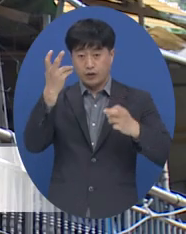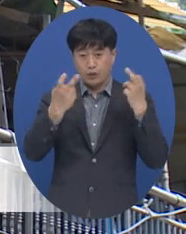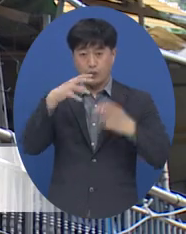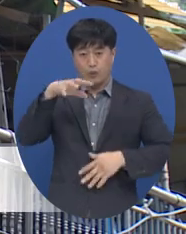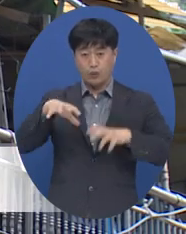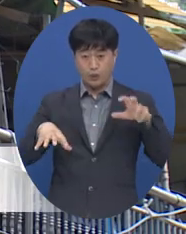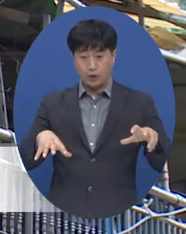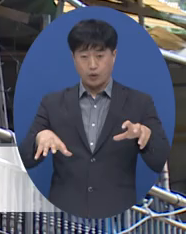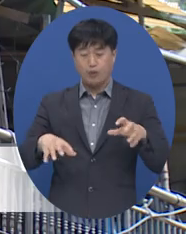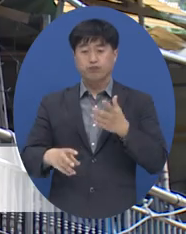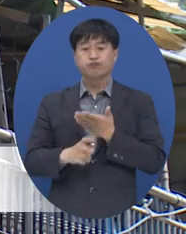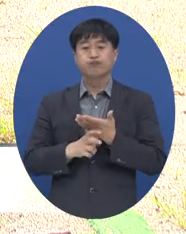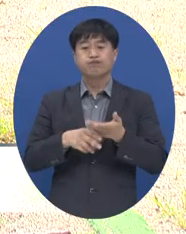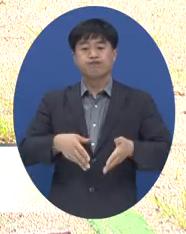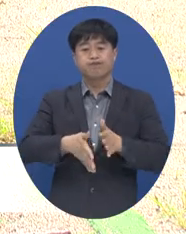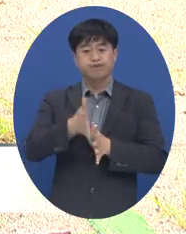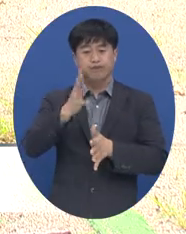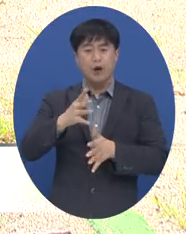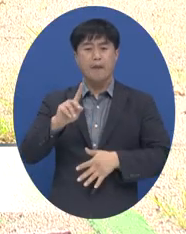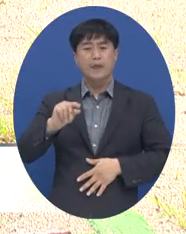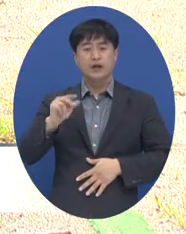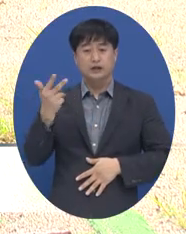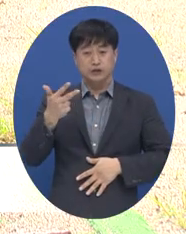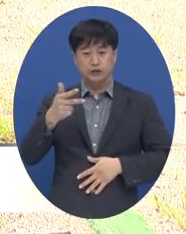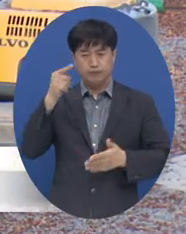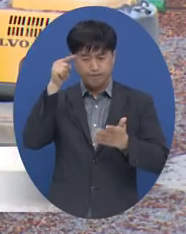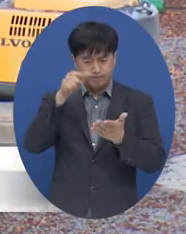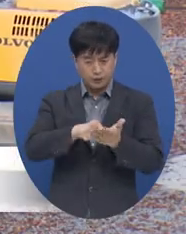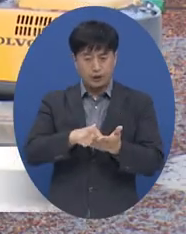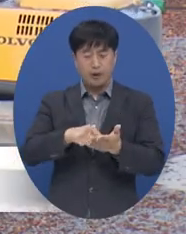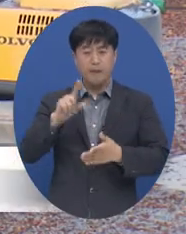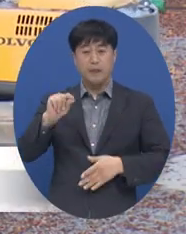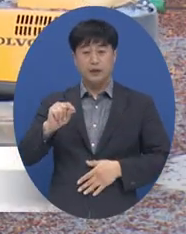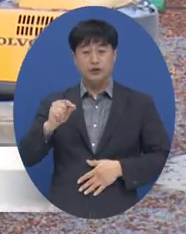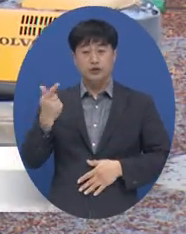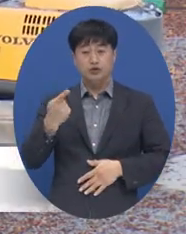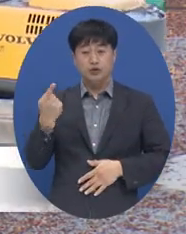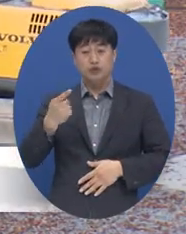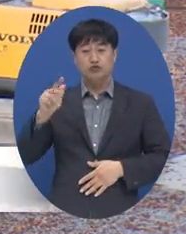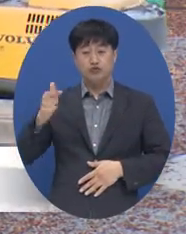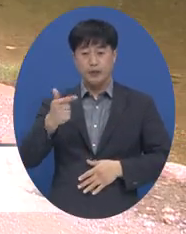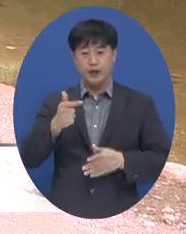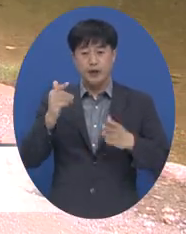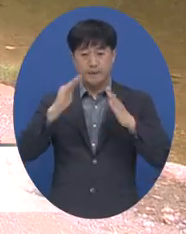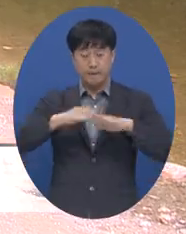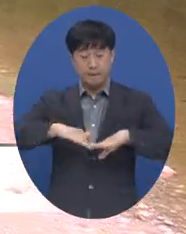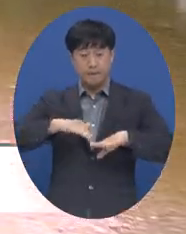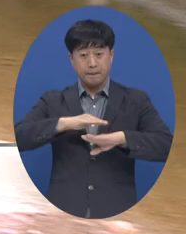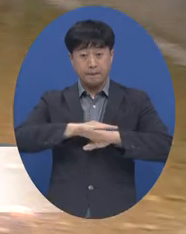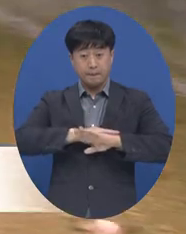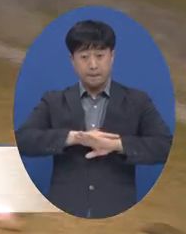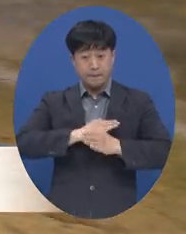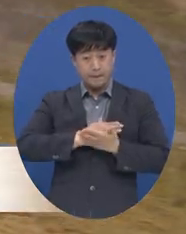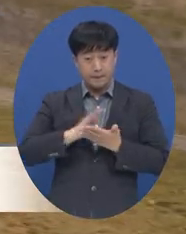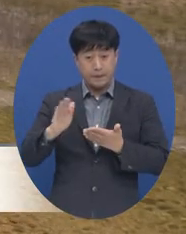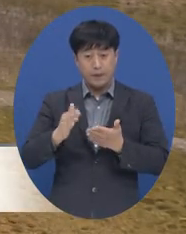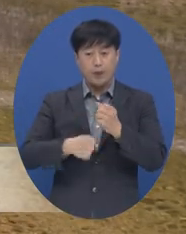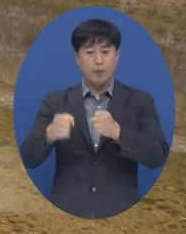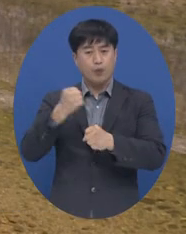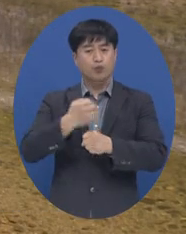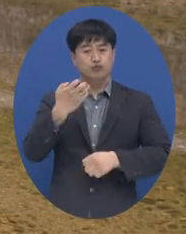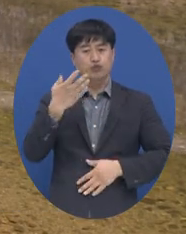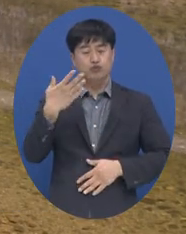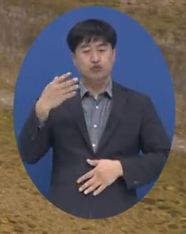계곡에서 불법 시설물 11,700여 개를 적발했고, 11,600여 개를 철거해 복구율